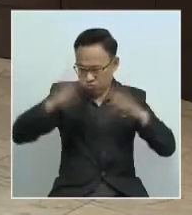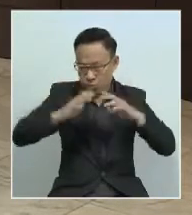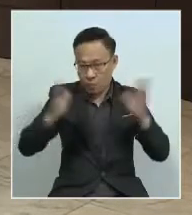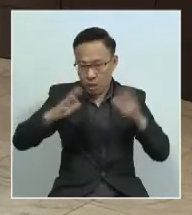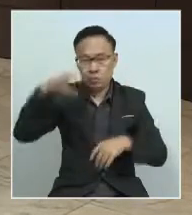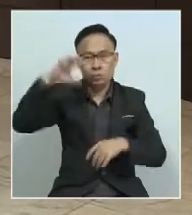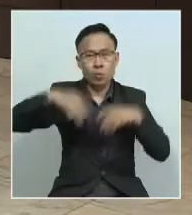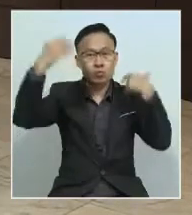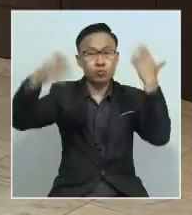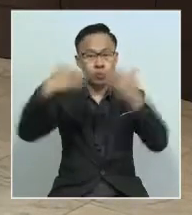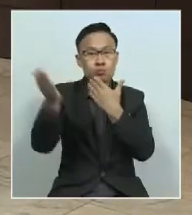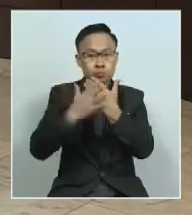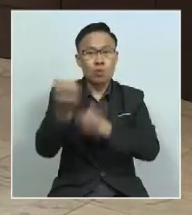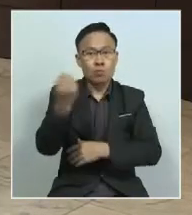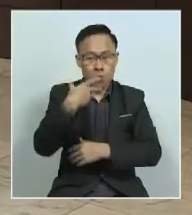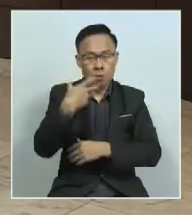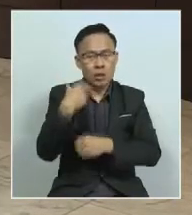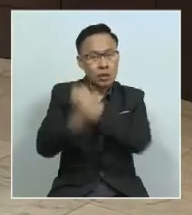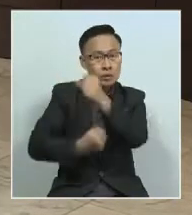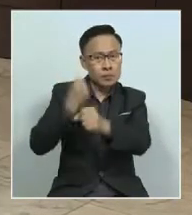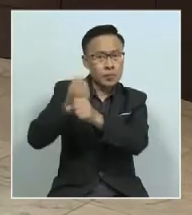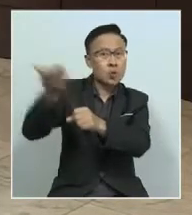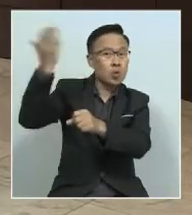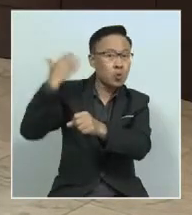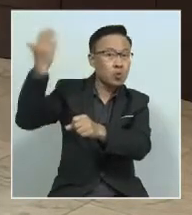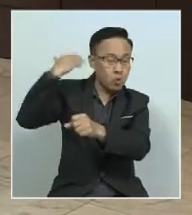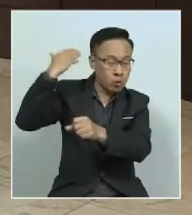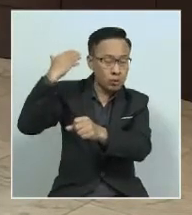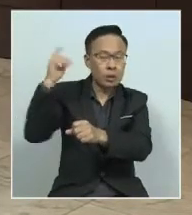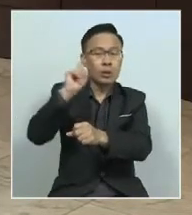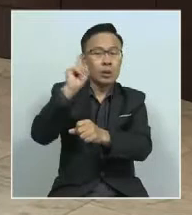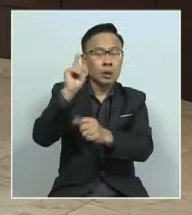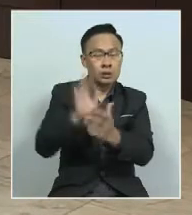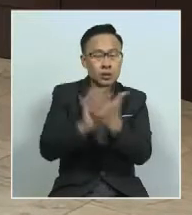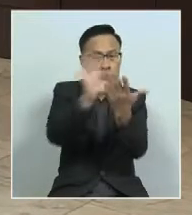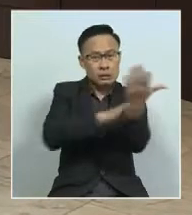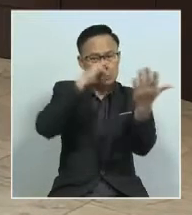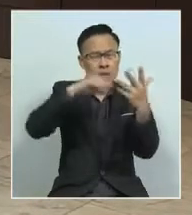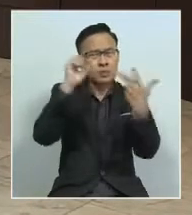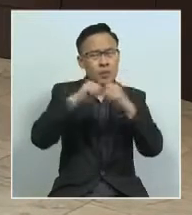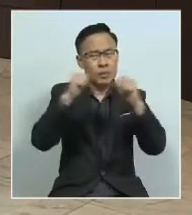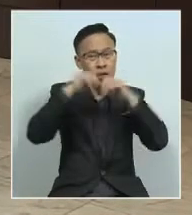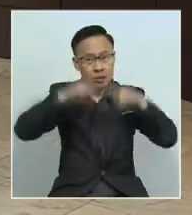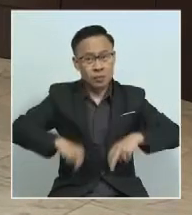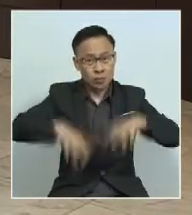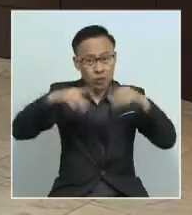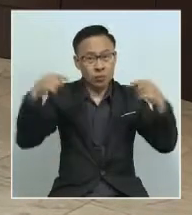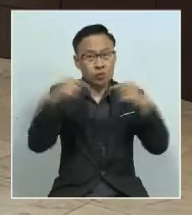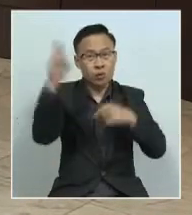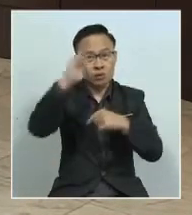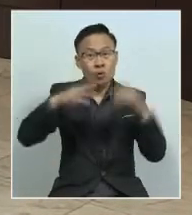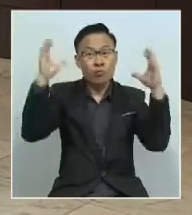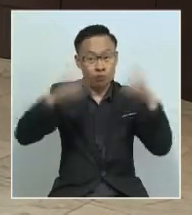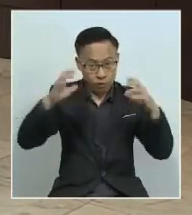าว่าอย่างนั้นนะครับแล้วก็หลายปีที่ผ่านมาครับคุณผู้ชมคุณผู้ฟังครับบ้านเราเนี่ยจะเห็นเหตุการณ์น้ำท่วมส่วนในหน้าแล้งเนี่ยก็จะมีภาวะ